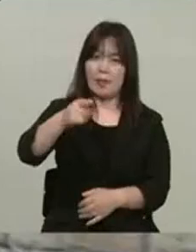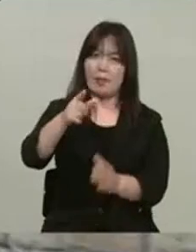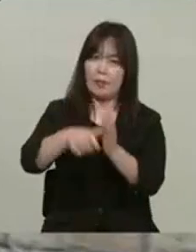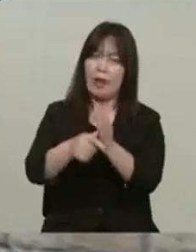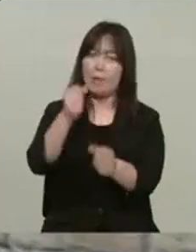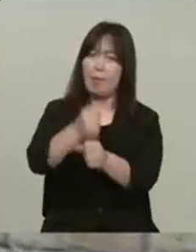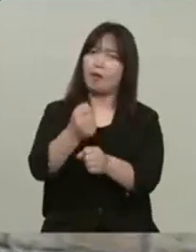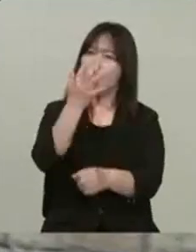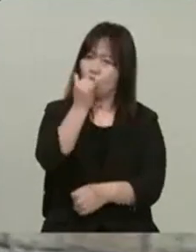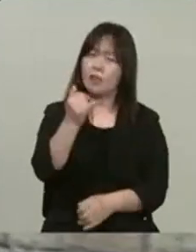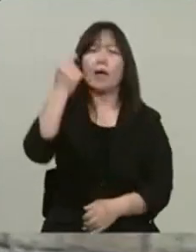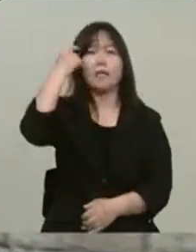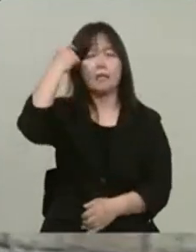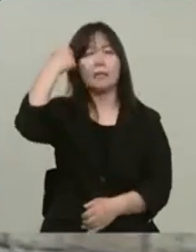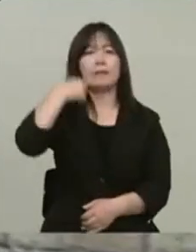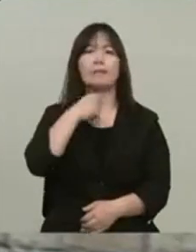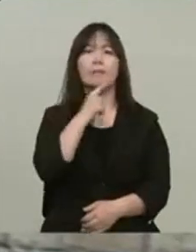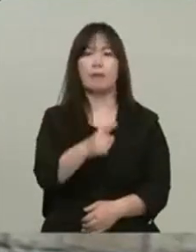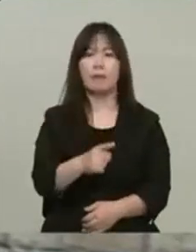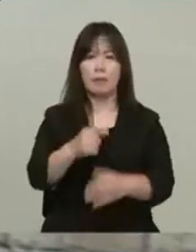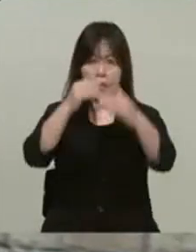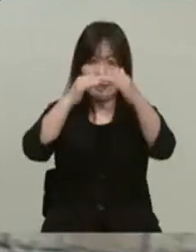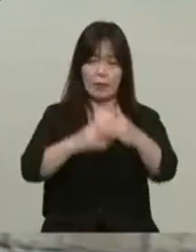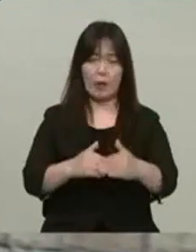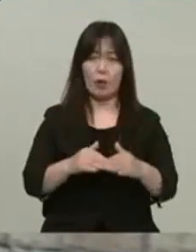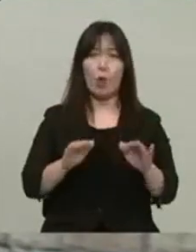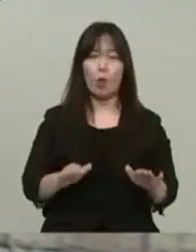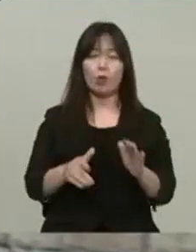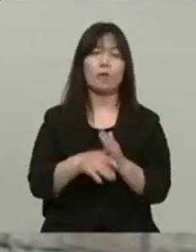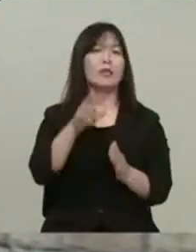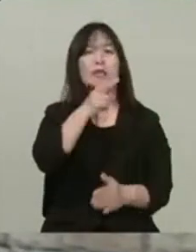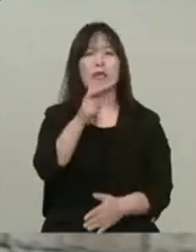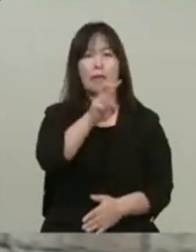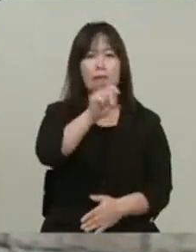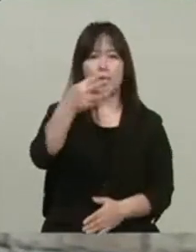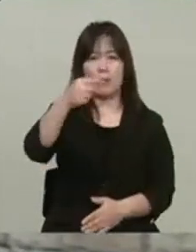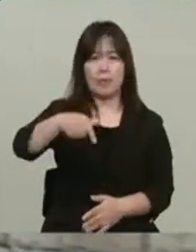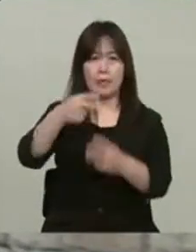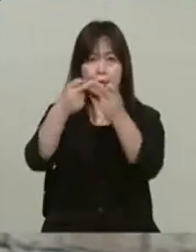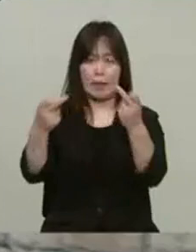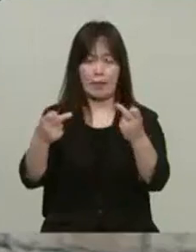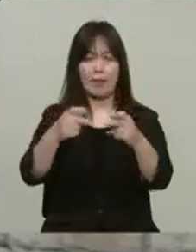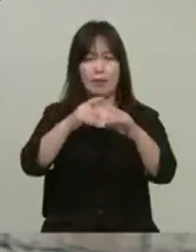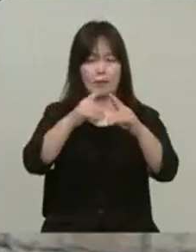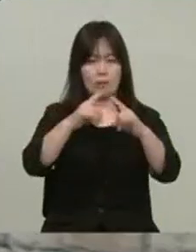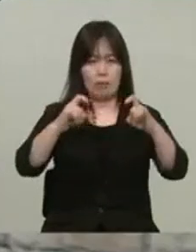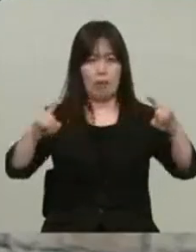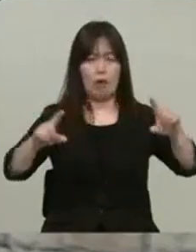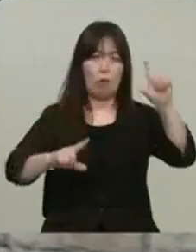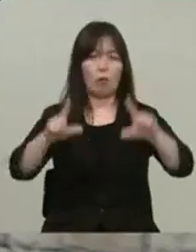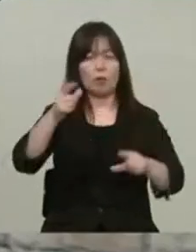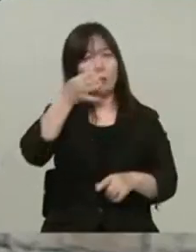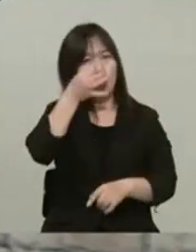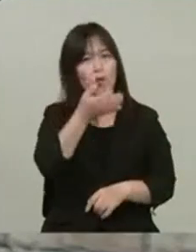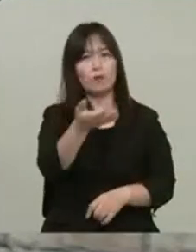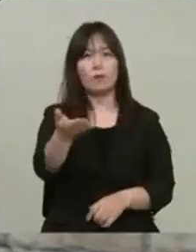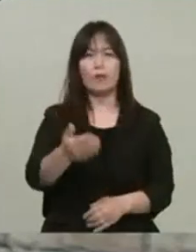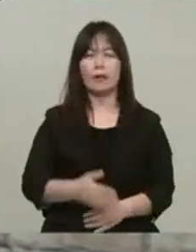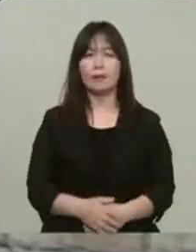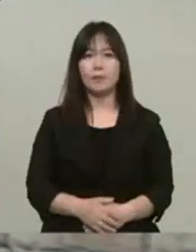쌓아졌을 가능성 큰 것으로 알려졌습니다. 오늘은 익산 미륵산성을 서창석 기자가 영상으로